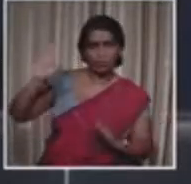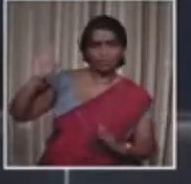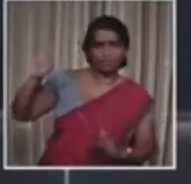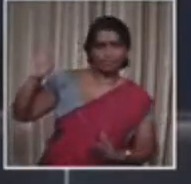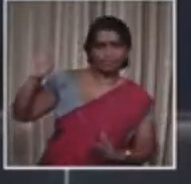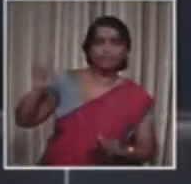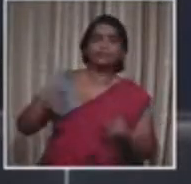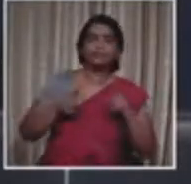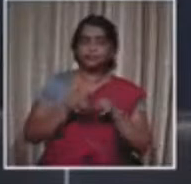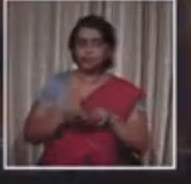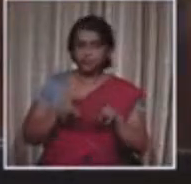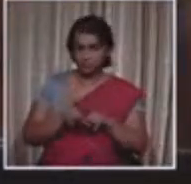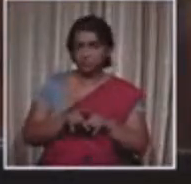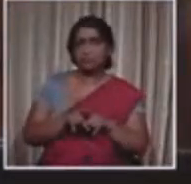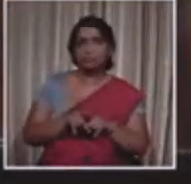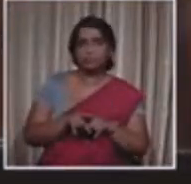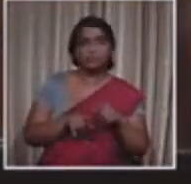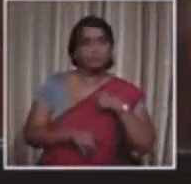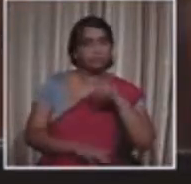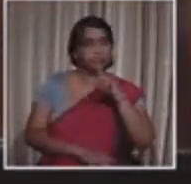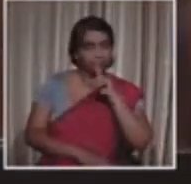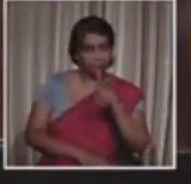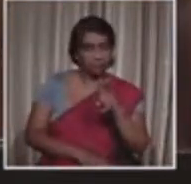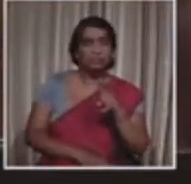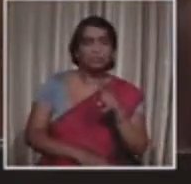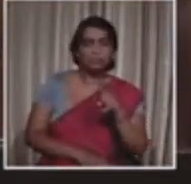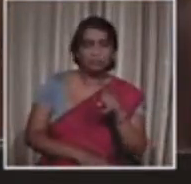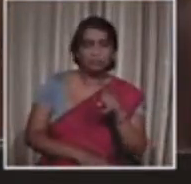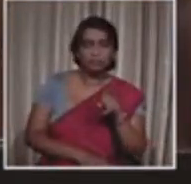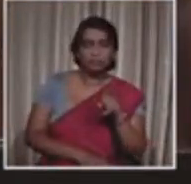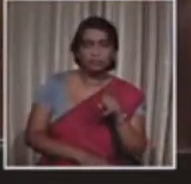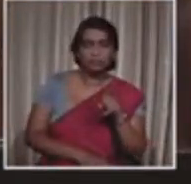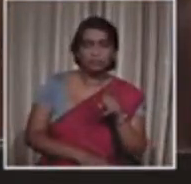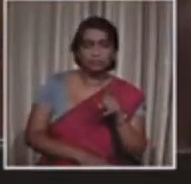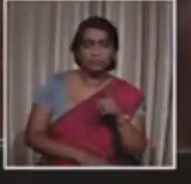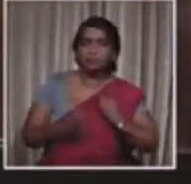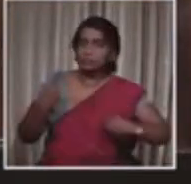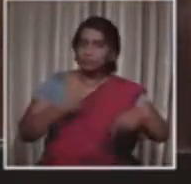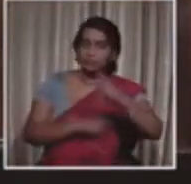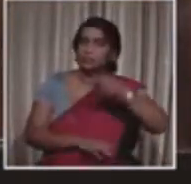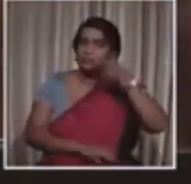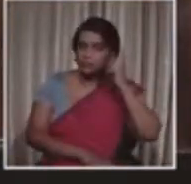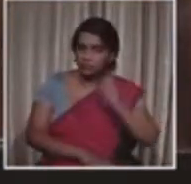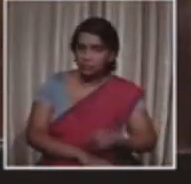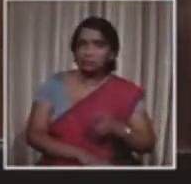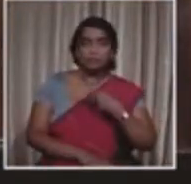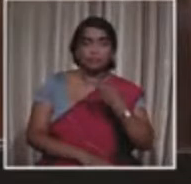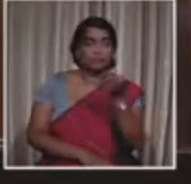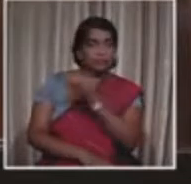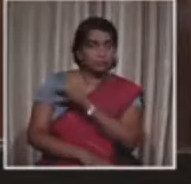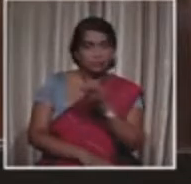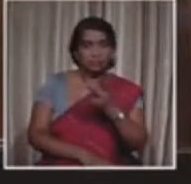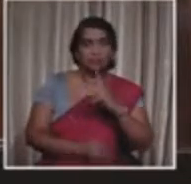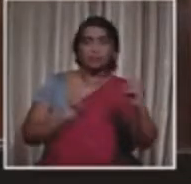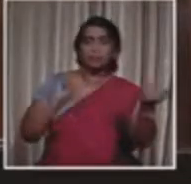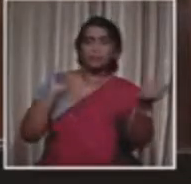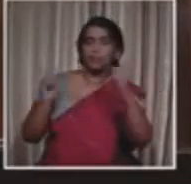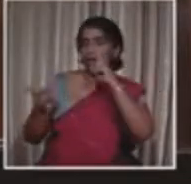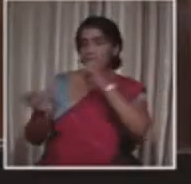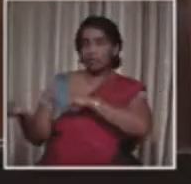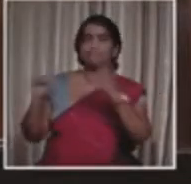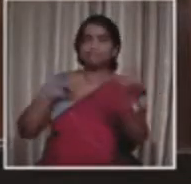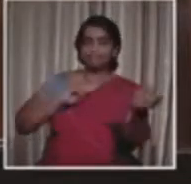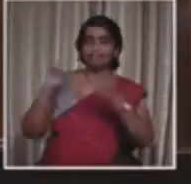ඕඩර් ප්ලීස්. ඒ නිසා ඕඩර් ප්ලීස්. අපේ මිත්‍රපාත් අපි කවුරුත් එකඟ වුණේ දෙපැත්තෙන් මාරුවෙන් මාරුවට කතා